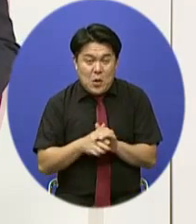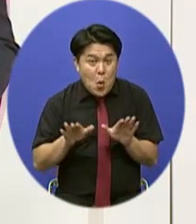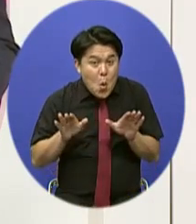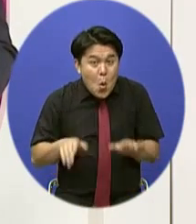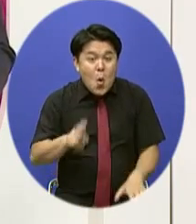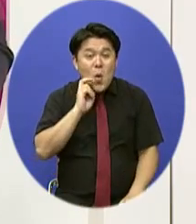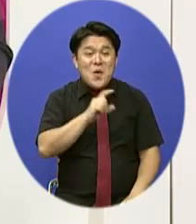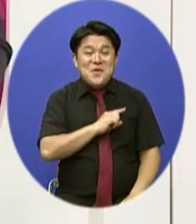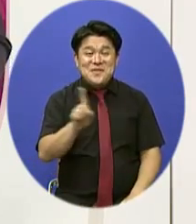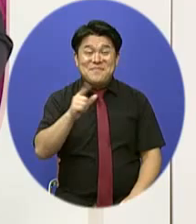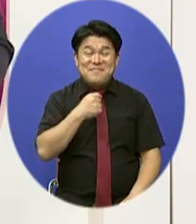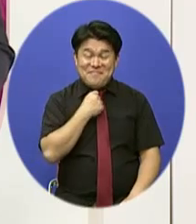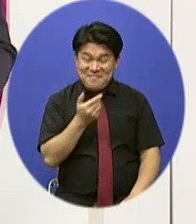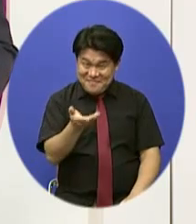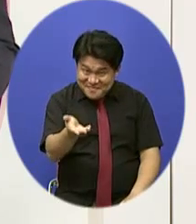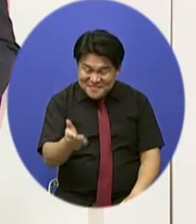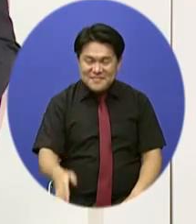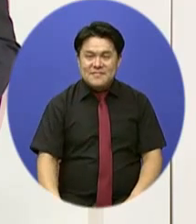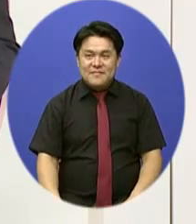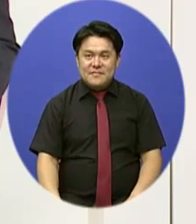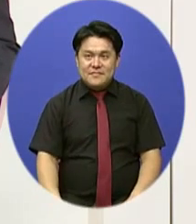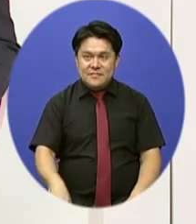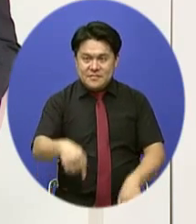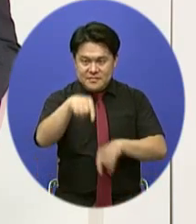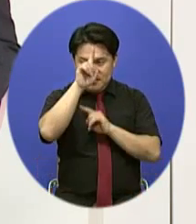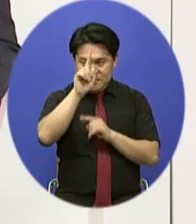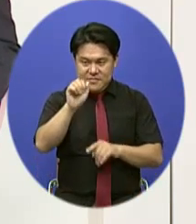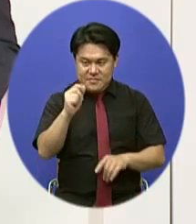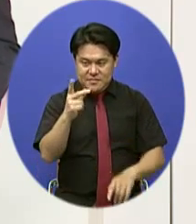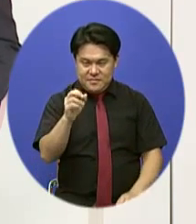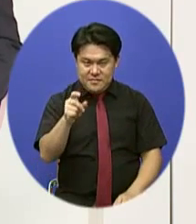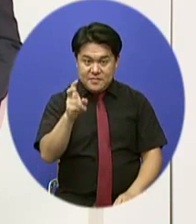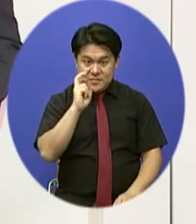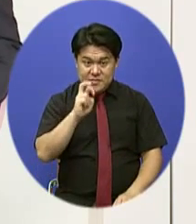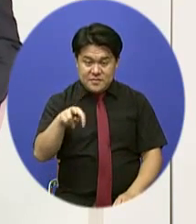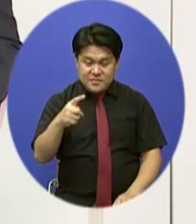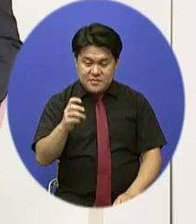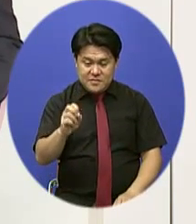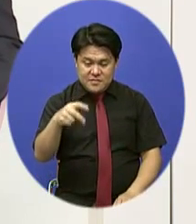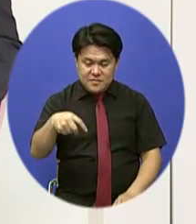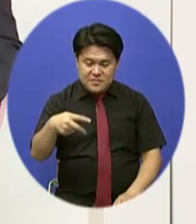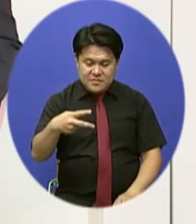오늘 어떤 노래 준비했어요? 이효정 씨의 성두리 제안. 어머나.